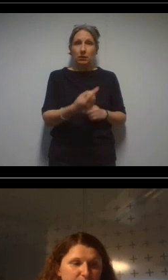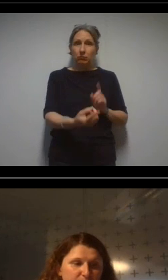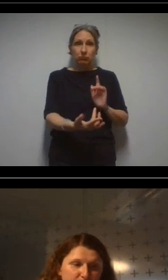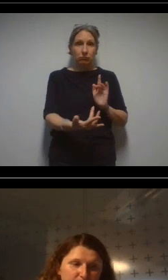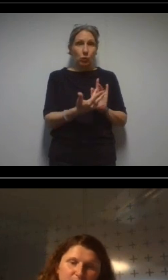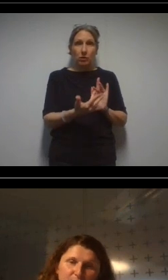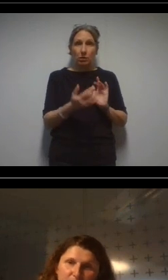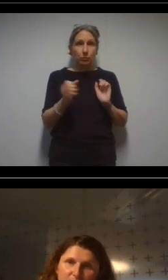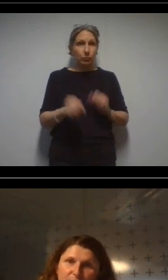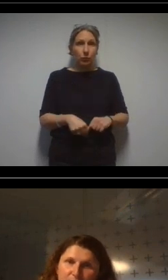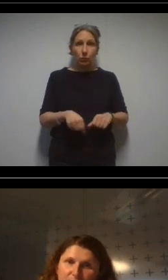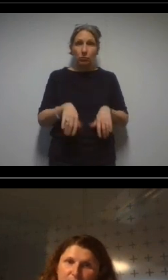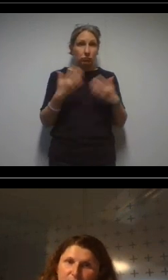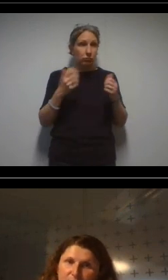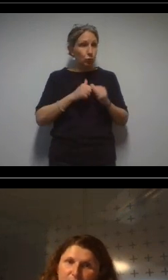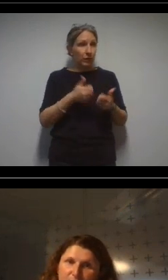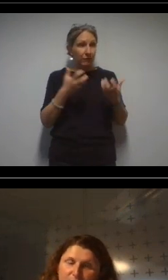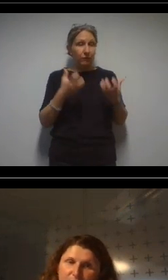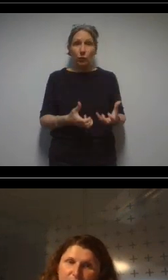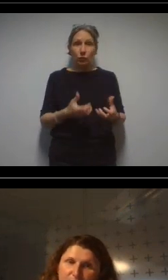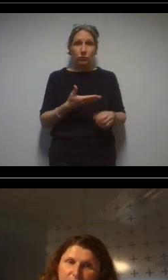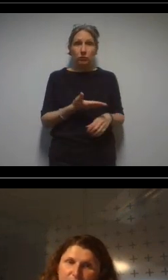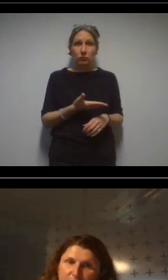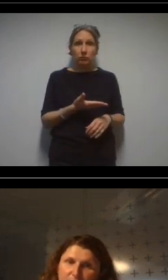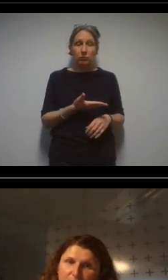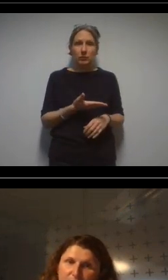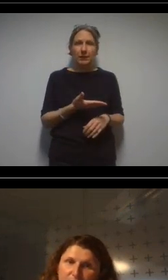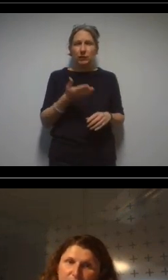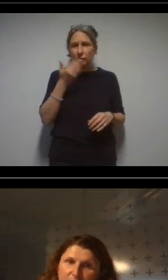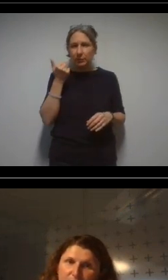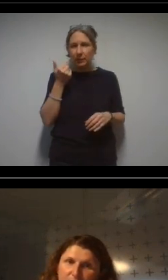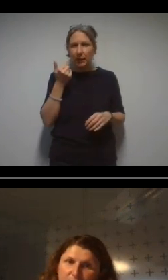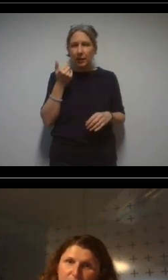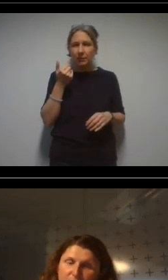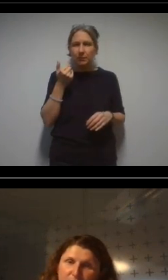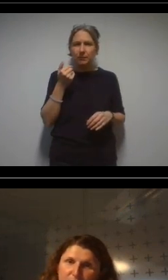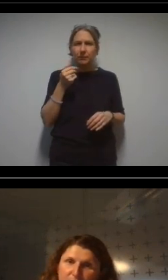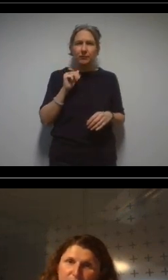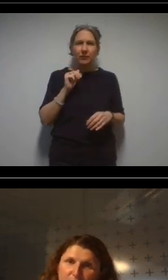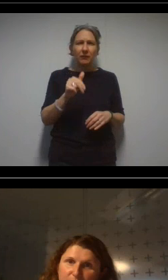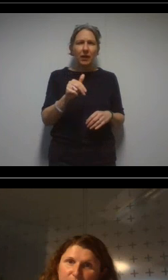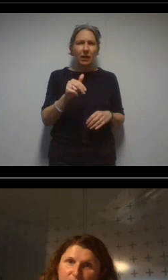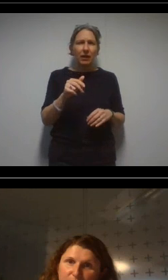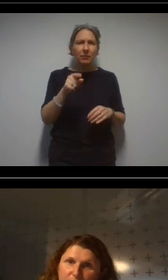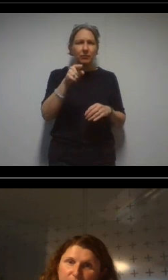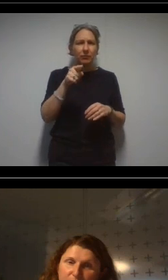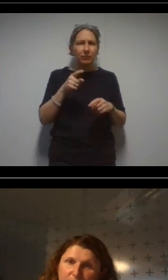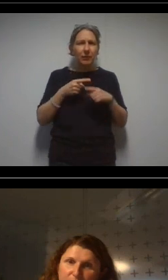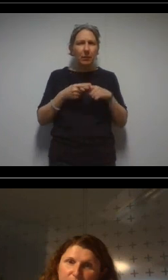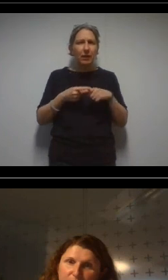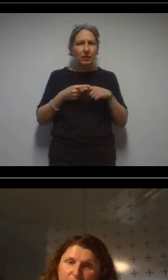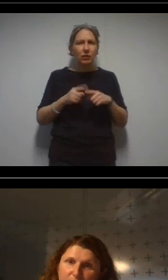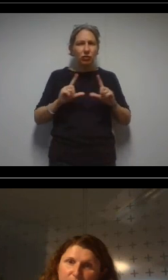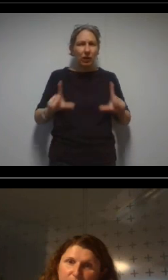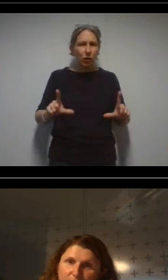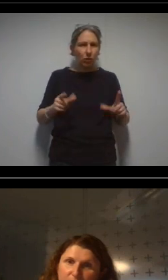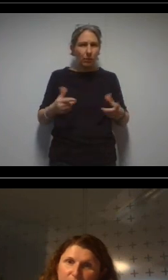ils le souhaitent. L'objectif, ah, je ne sais pas si Caroline, on va partager un écran ou après, parce